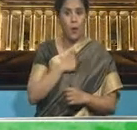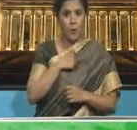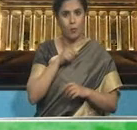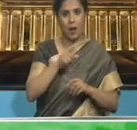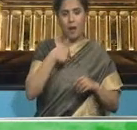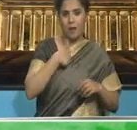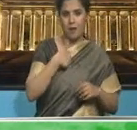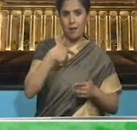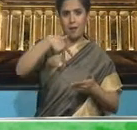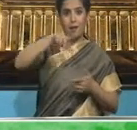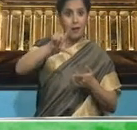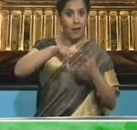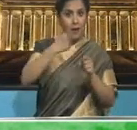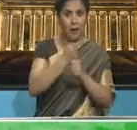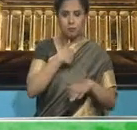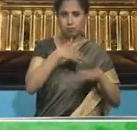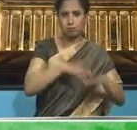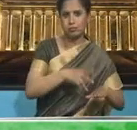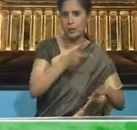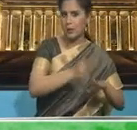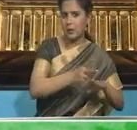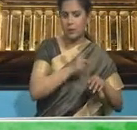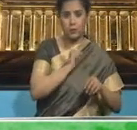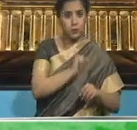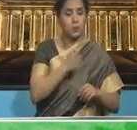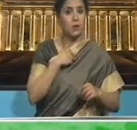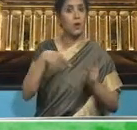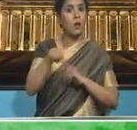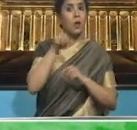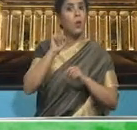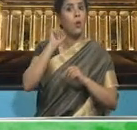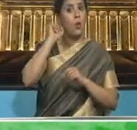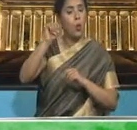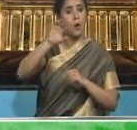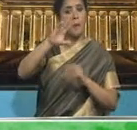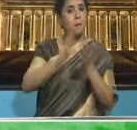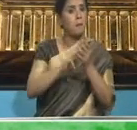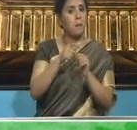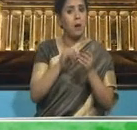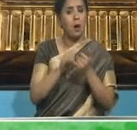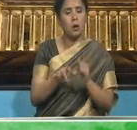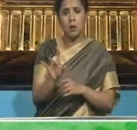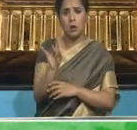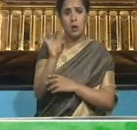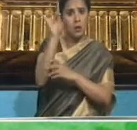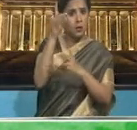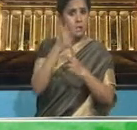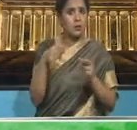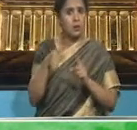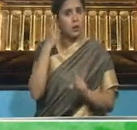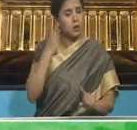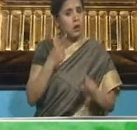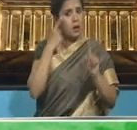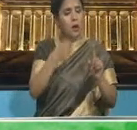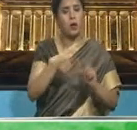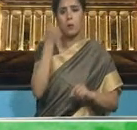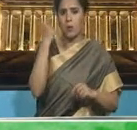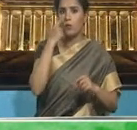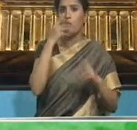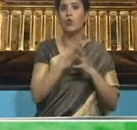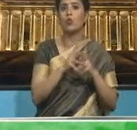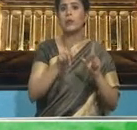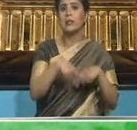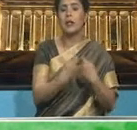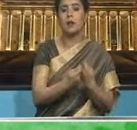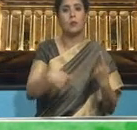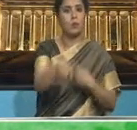जमीन पर रखते हैं। भारत का मंगल मिशन असाधारण महिलाओं की एक टीम द्वारा संचालित किया गया था और